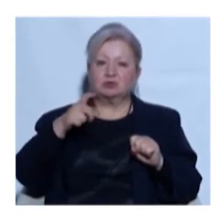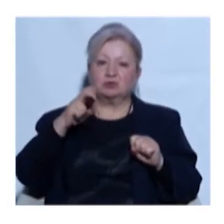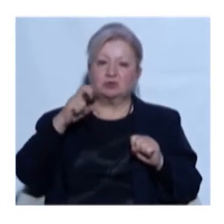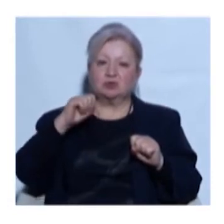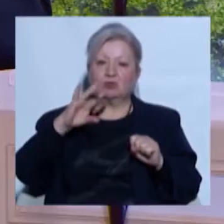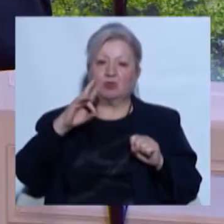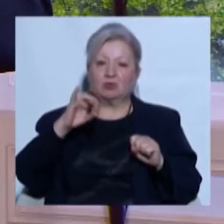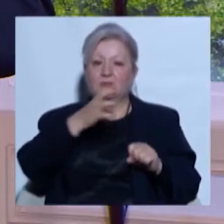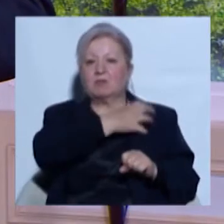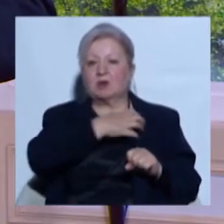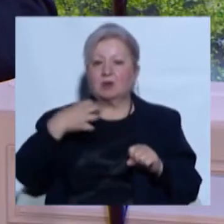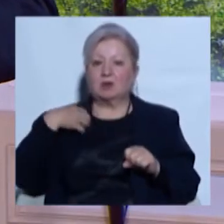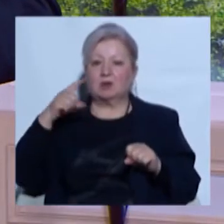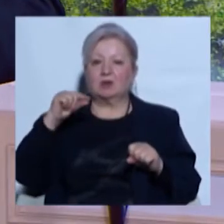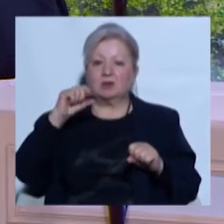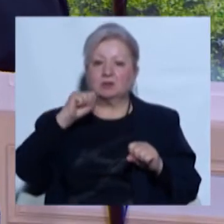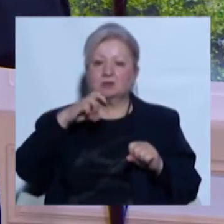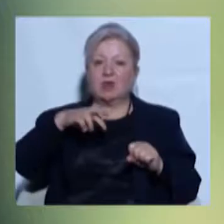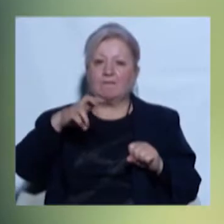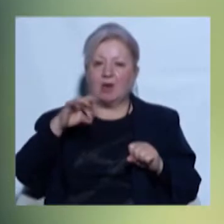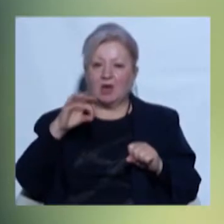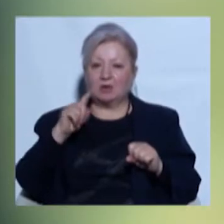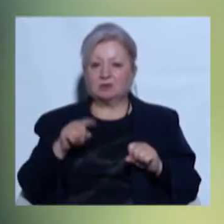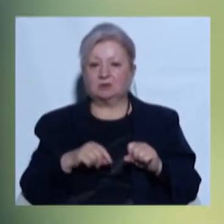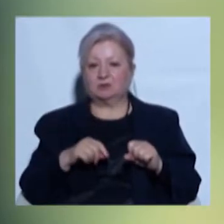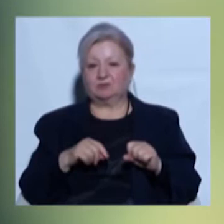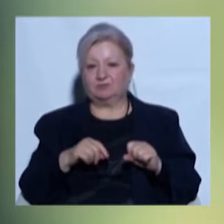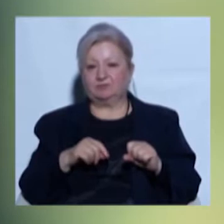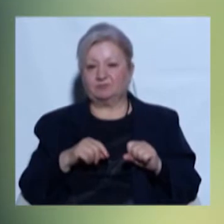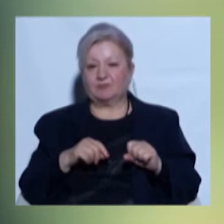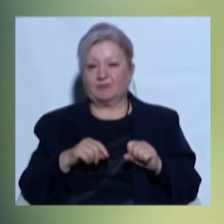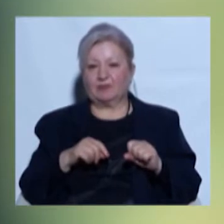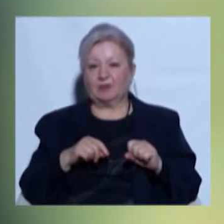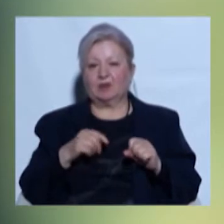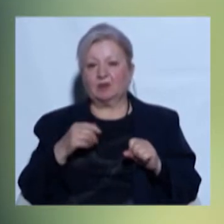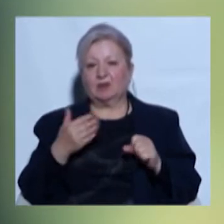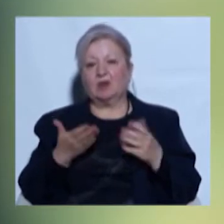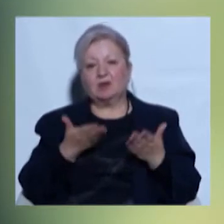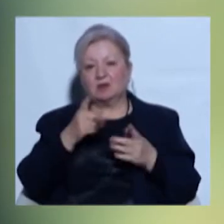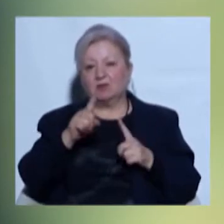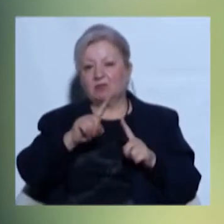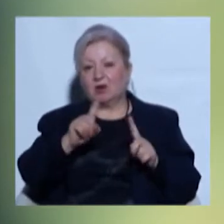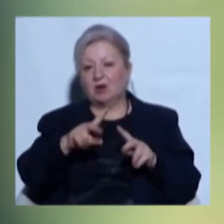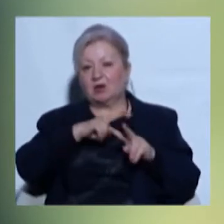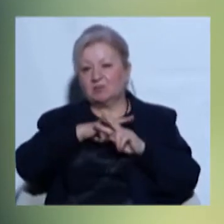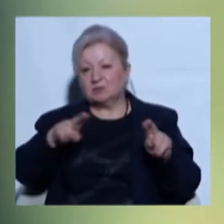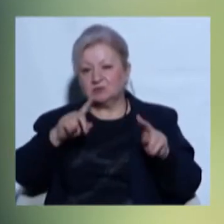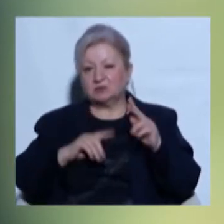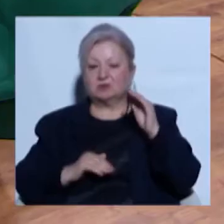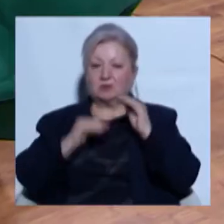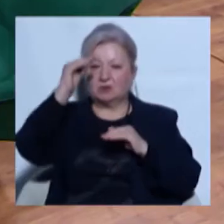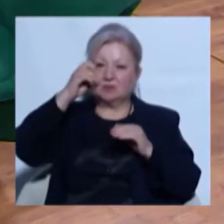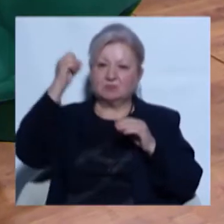მეფეთ მეფე თამარი ნეტავ რა არის მისთანა ამომავალი მზისთანა, ნეტავ რა არის მისთანა,